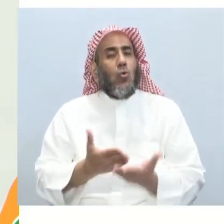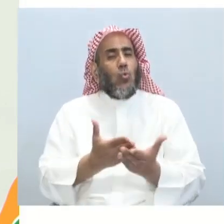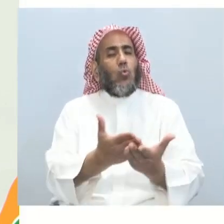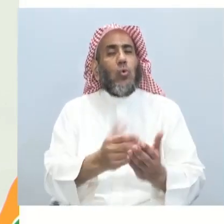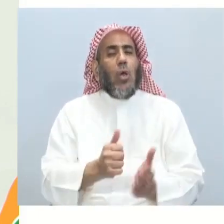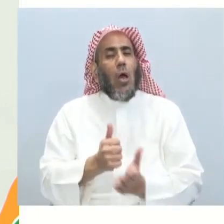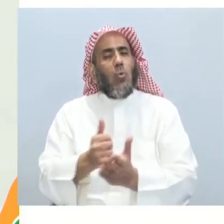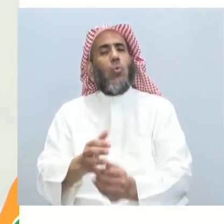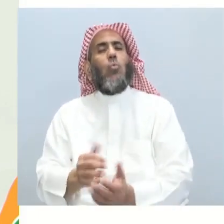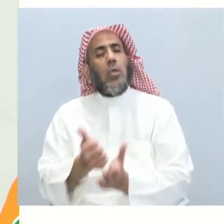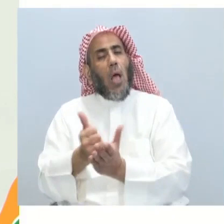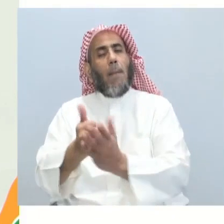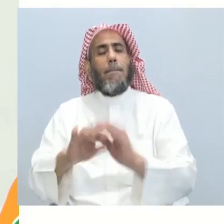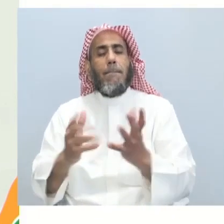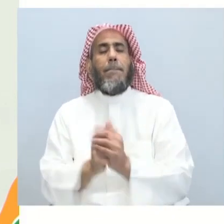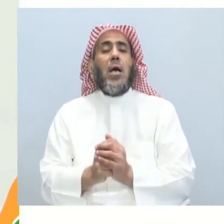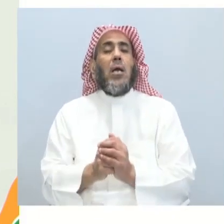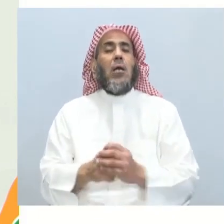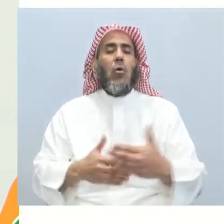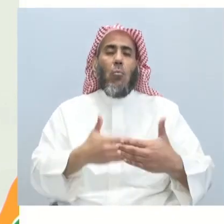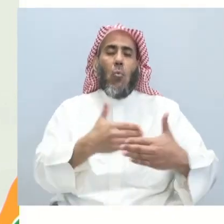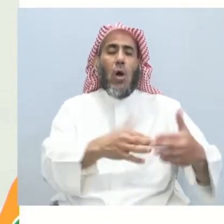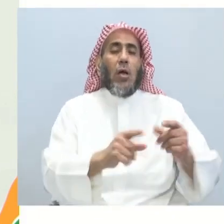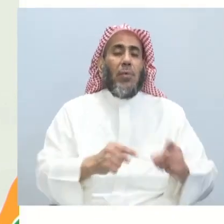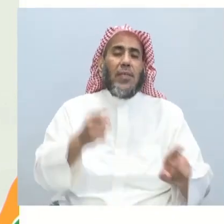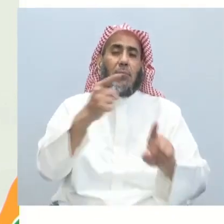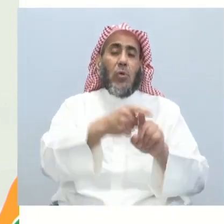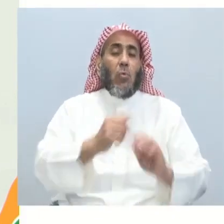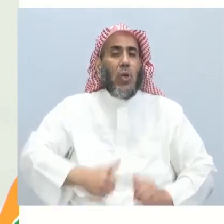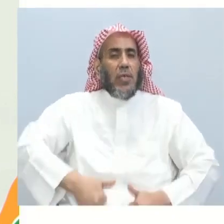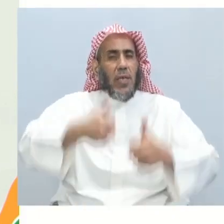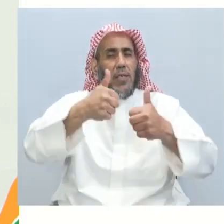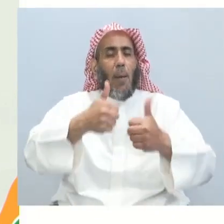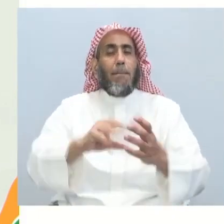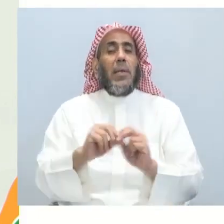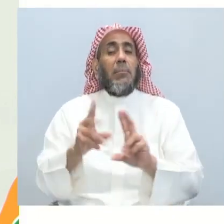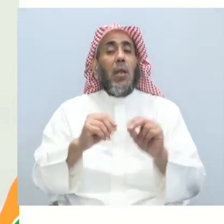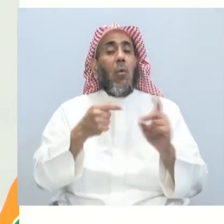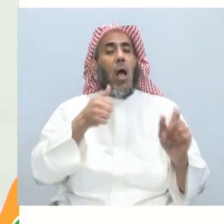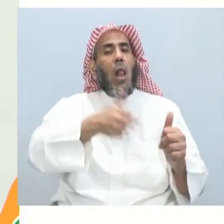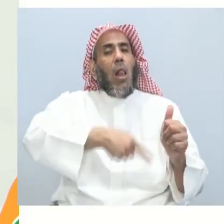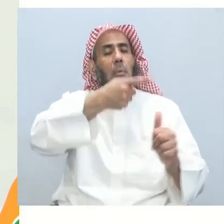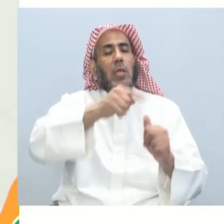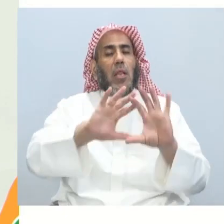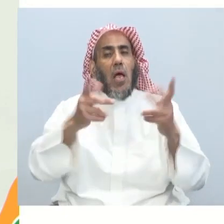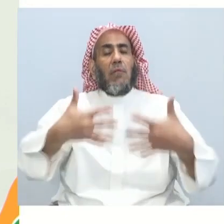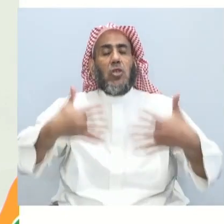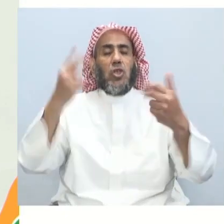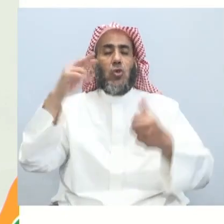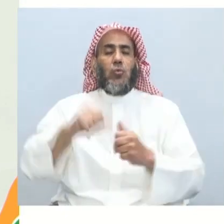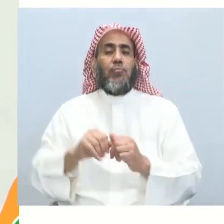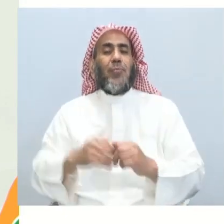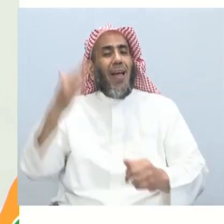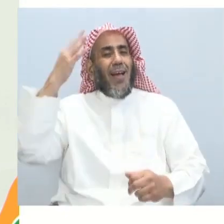مساعداتهم الكثيره ثالثا مواكبه المنا سبات والاشاده بالانجازات وهذا ايضا من انواع المدح التي ظهر في الشعر السعودي